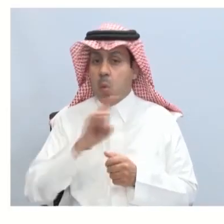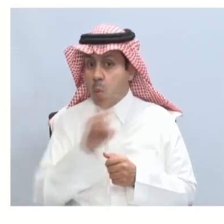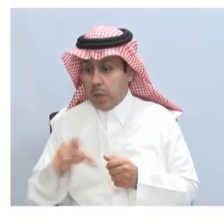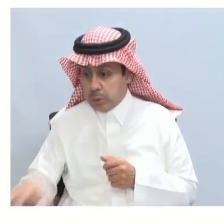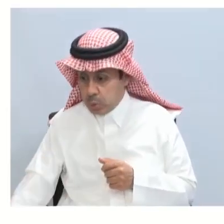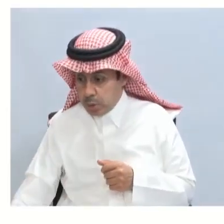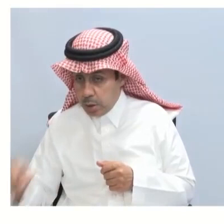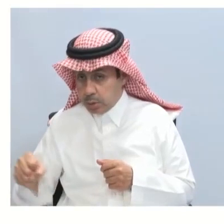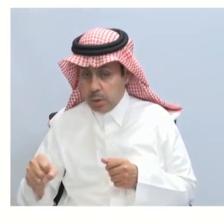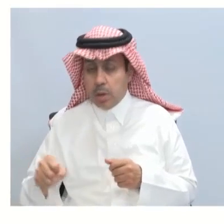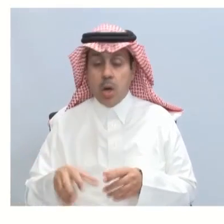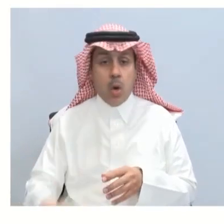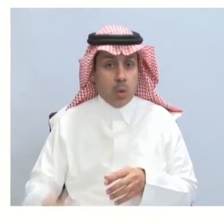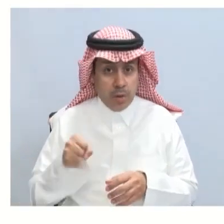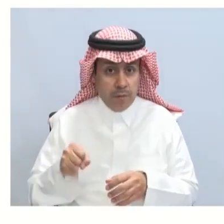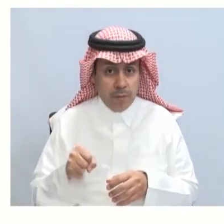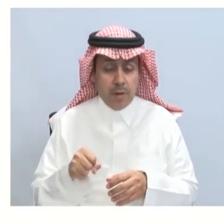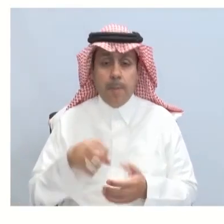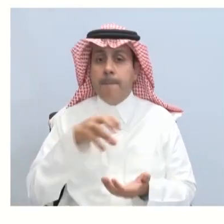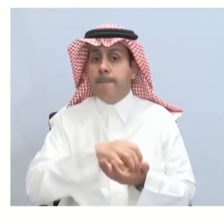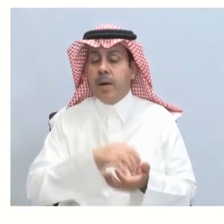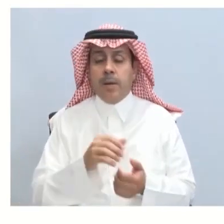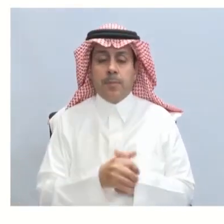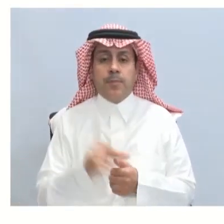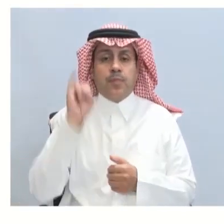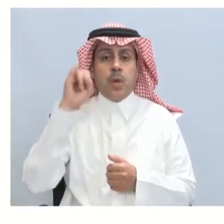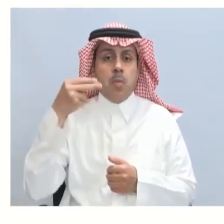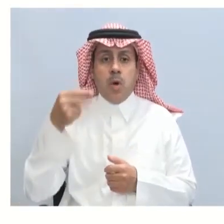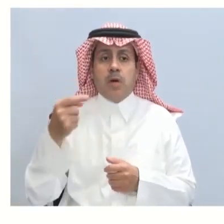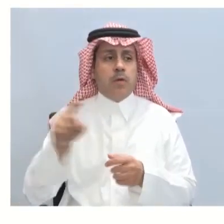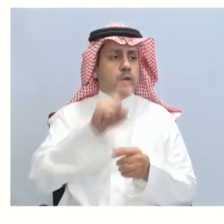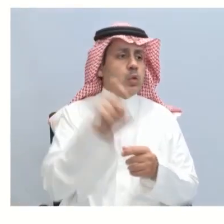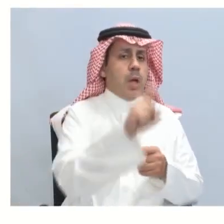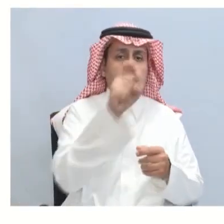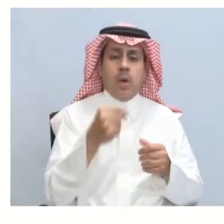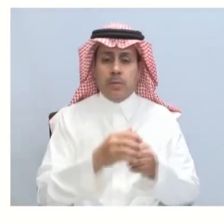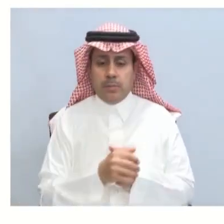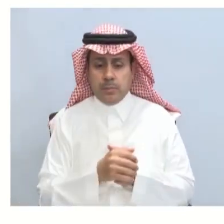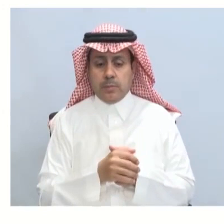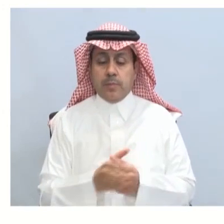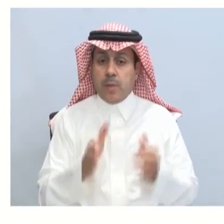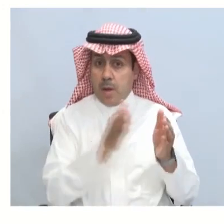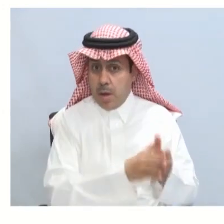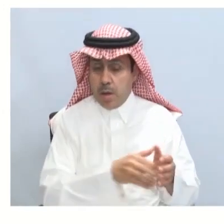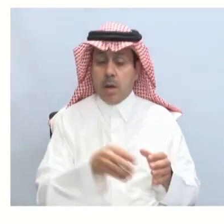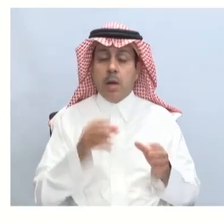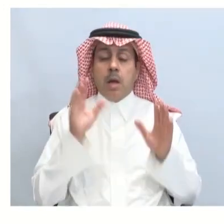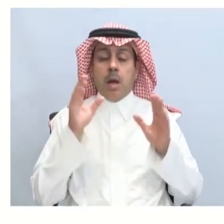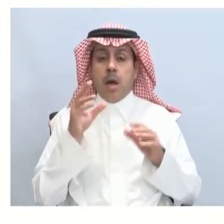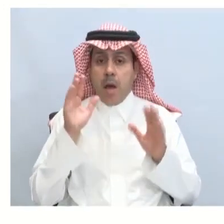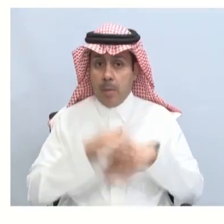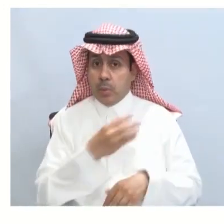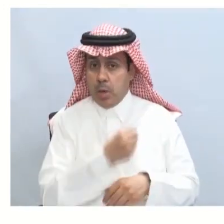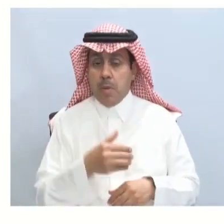تلتقط اللقطه الا لمعرف يعني يعرف هذه اللقطه وعن عبد الرحمن ابن عثمان